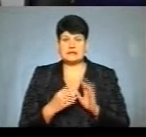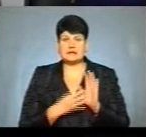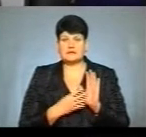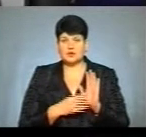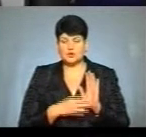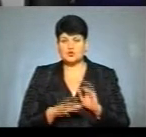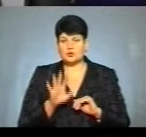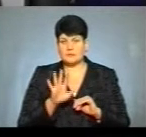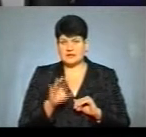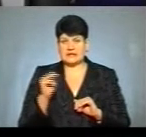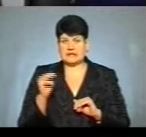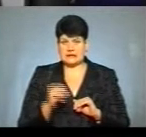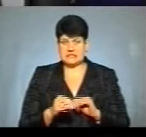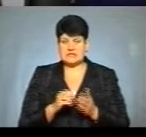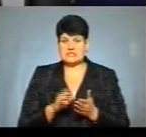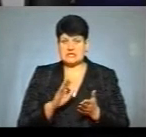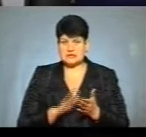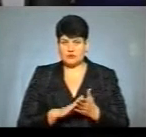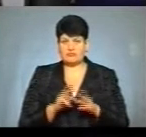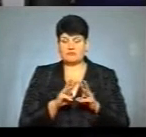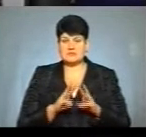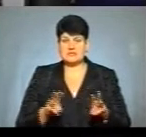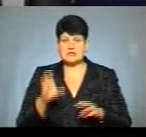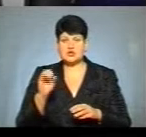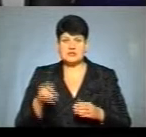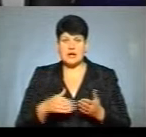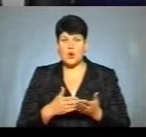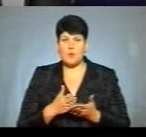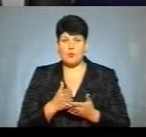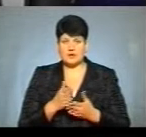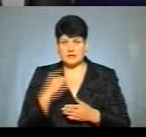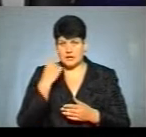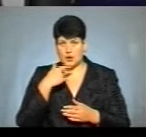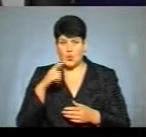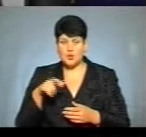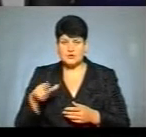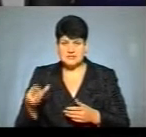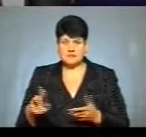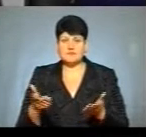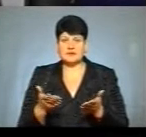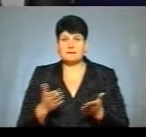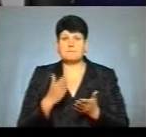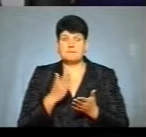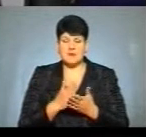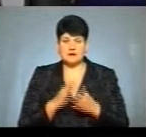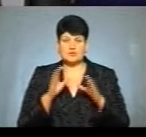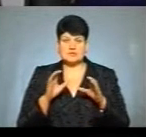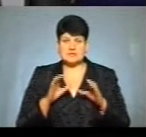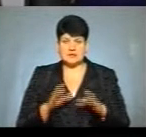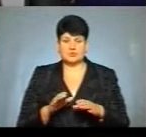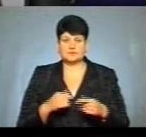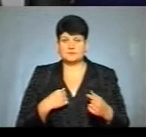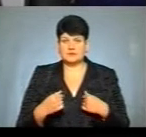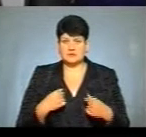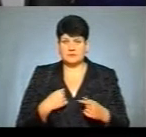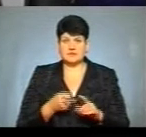90 майже 5 тисяч зареєстрованих в Міністерстві соціальної політики осіб, які мають статус потерпілих